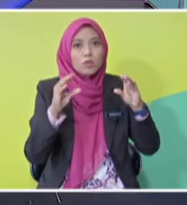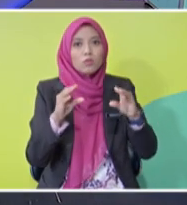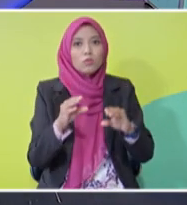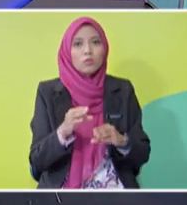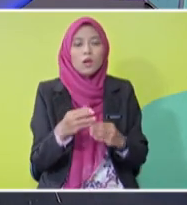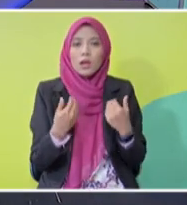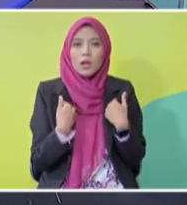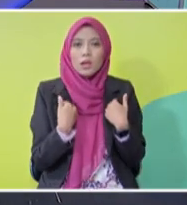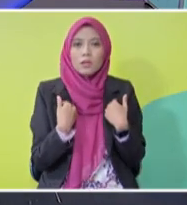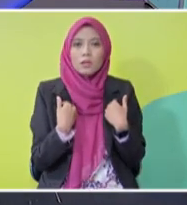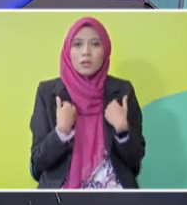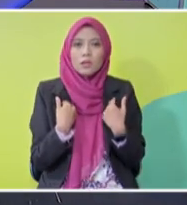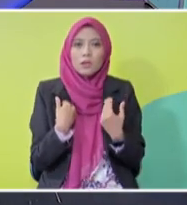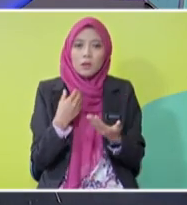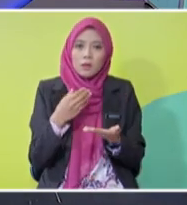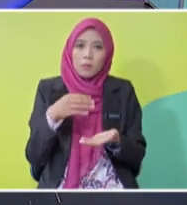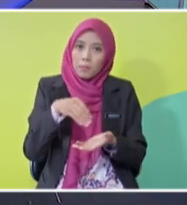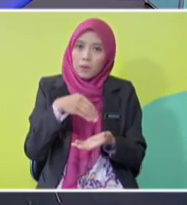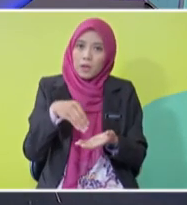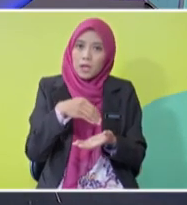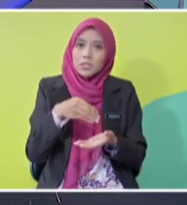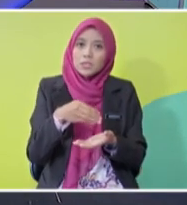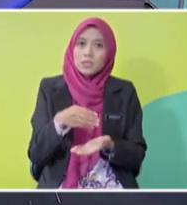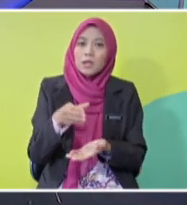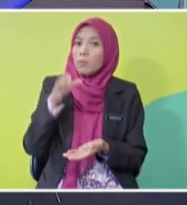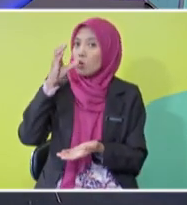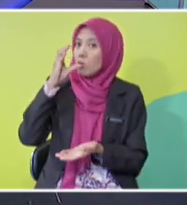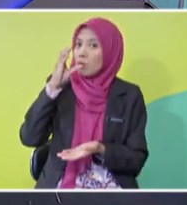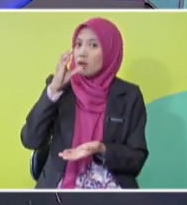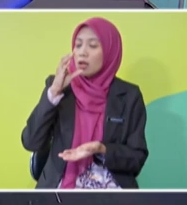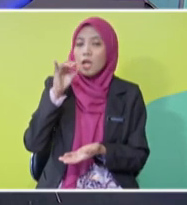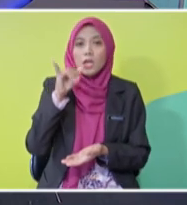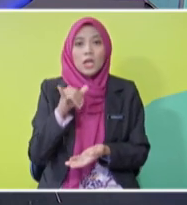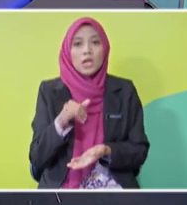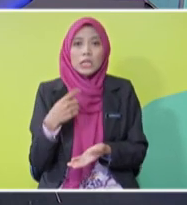ini bekas minuman ini bekas minuman yang boleh kita semua